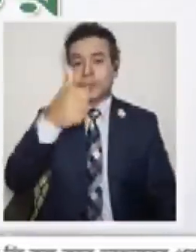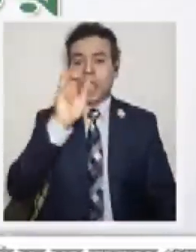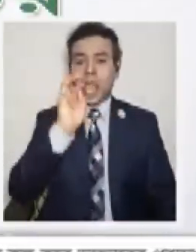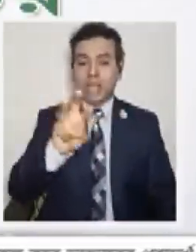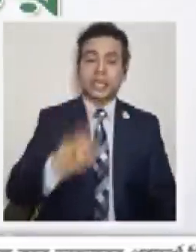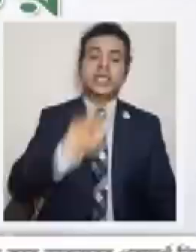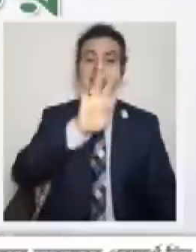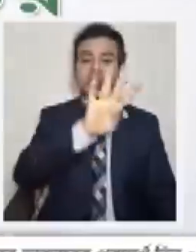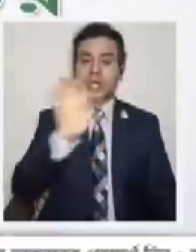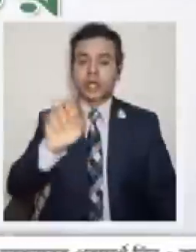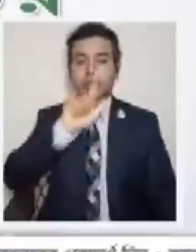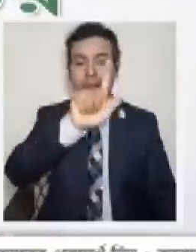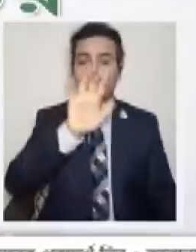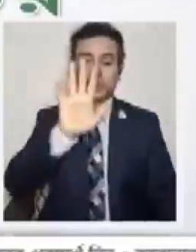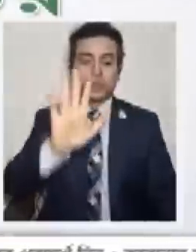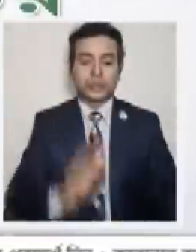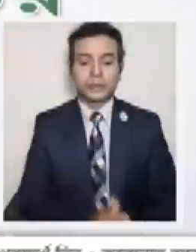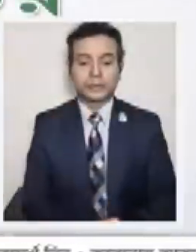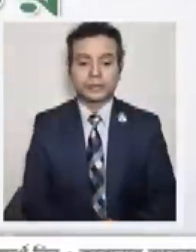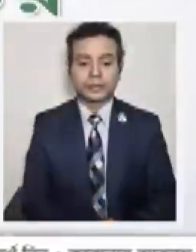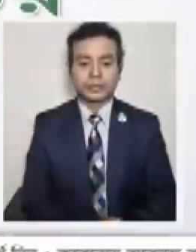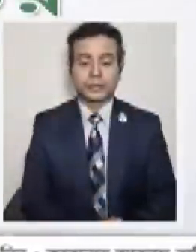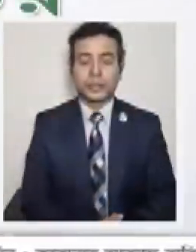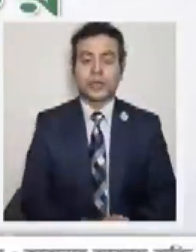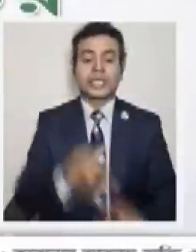স্টেশন সহ এ পর্যন্ত স্ক্রিনিং হয়েছে